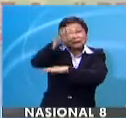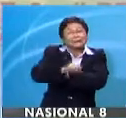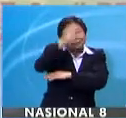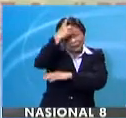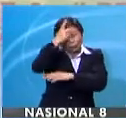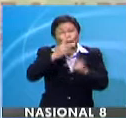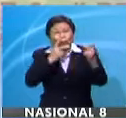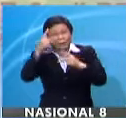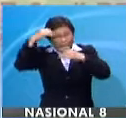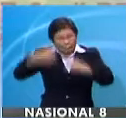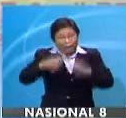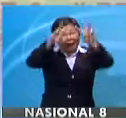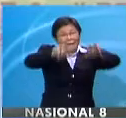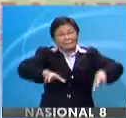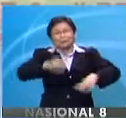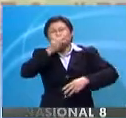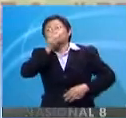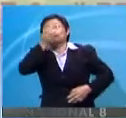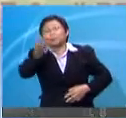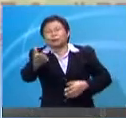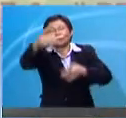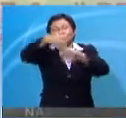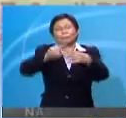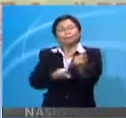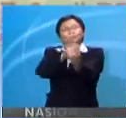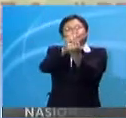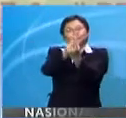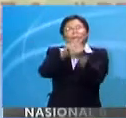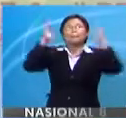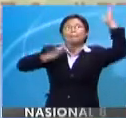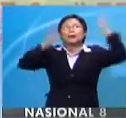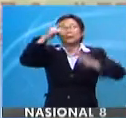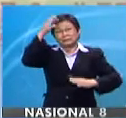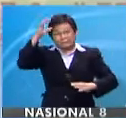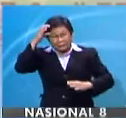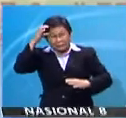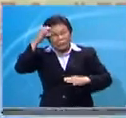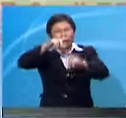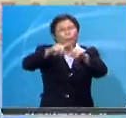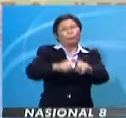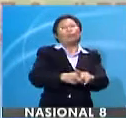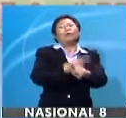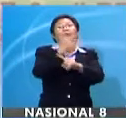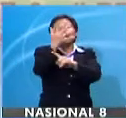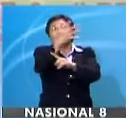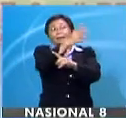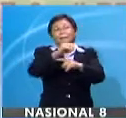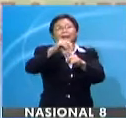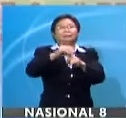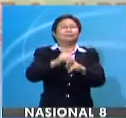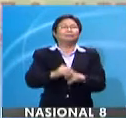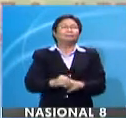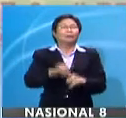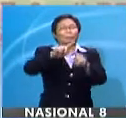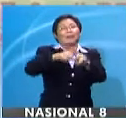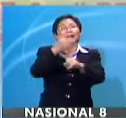Hanifah Aman, pendirian ASEAN itu akan disampaikan dalam pertemuan Malaysia-China bulan depan dan juga Mei nanti,